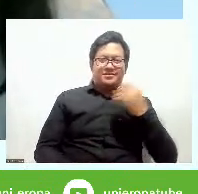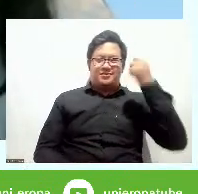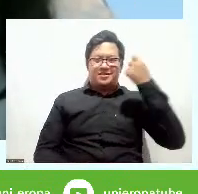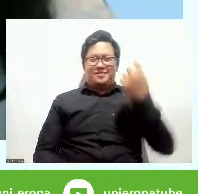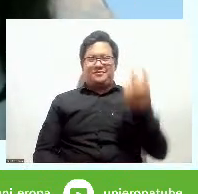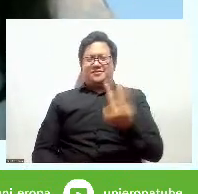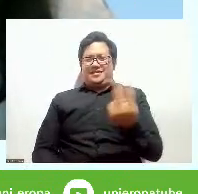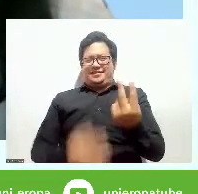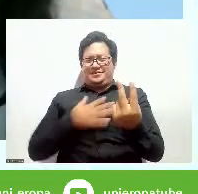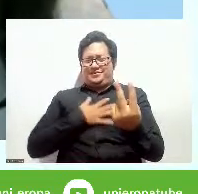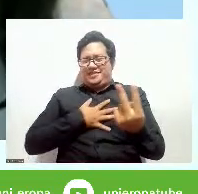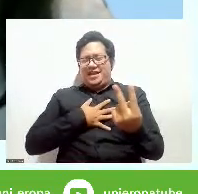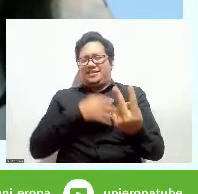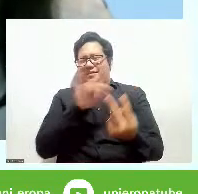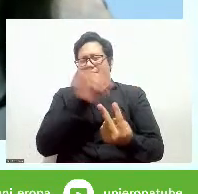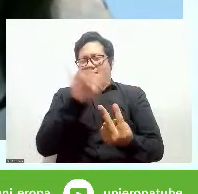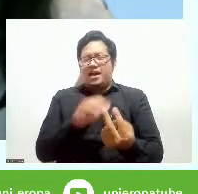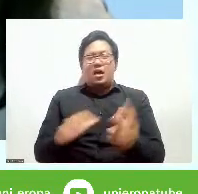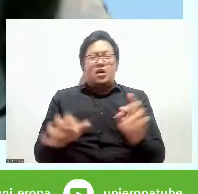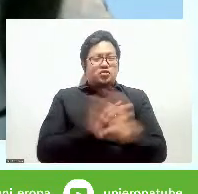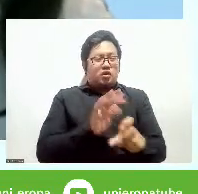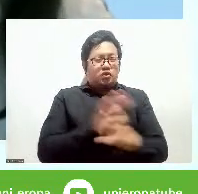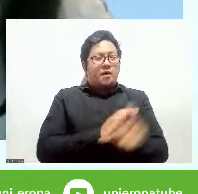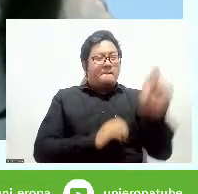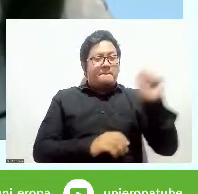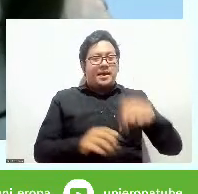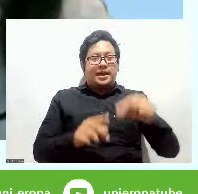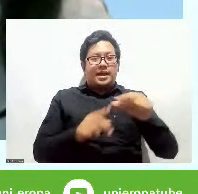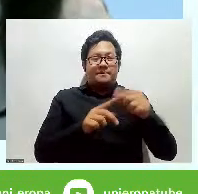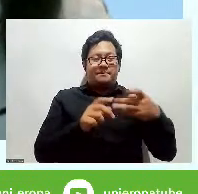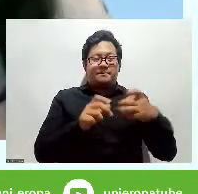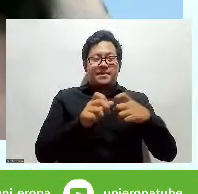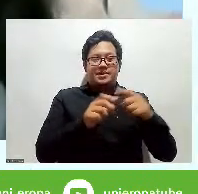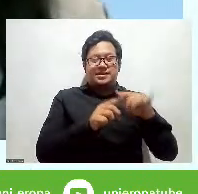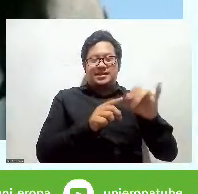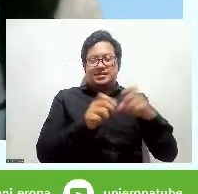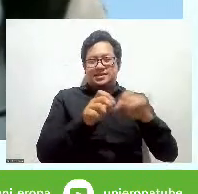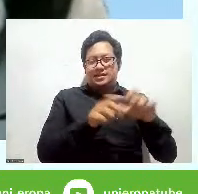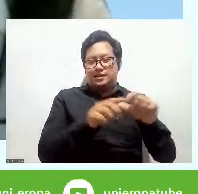pakai pestisida yang kimiawi sintetik